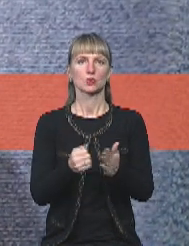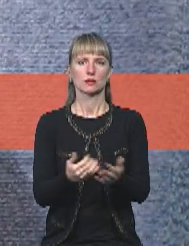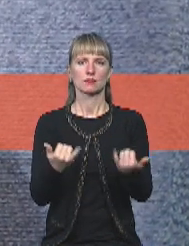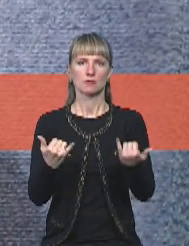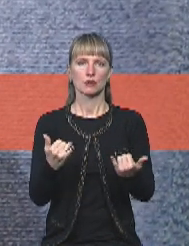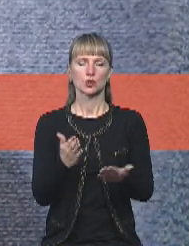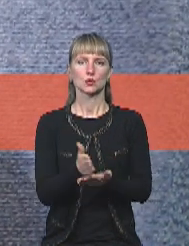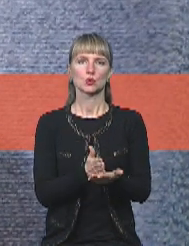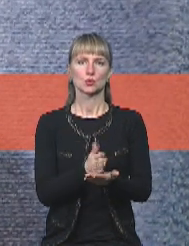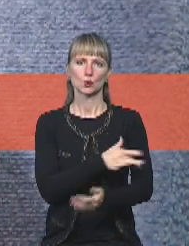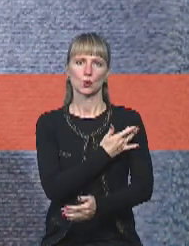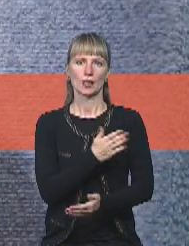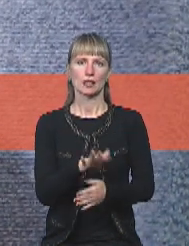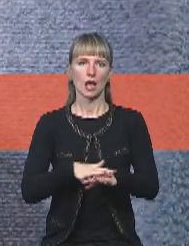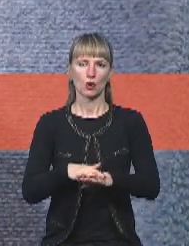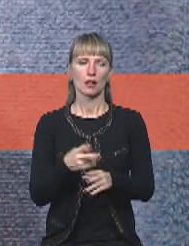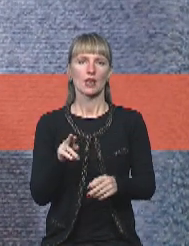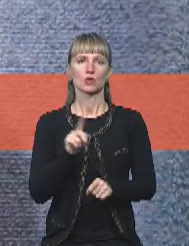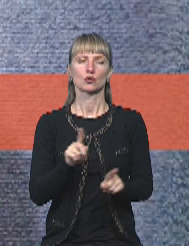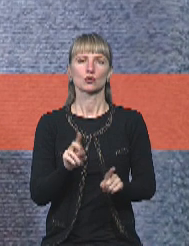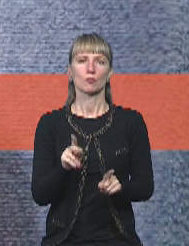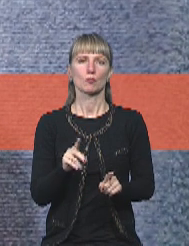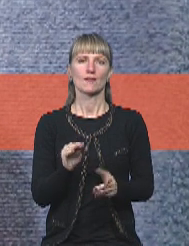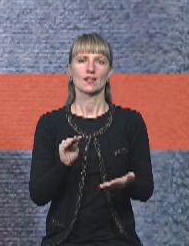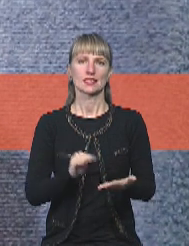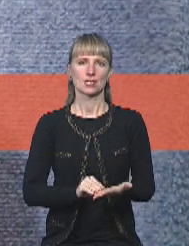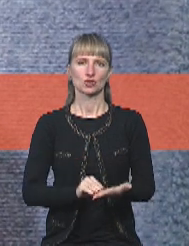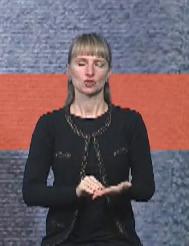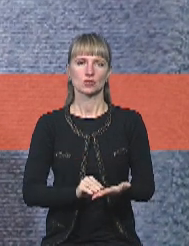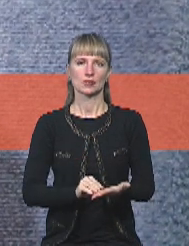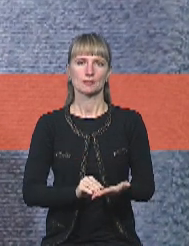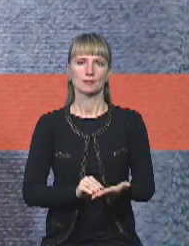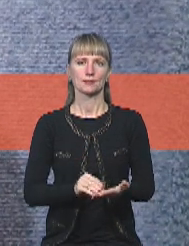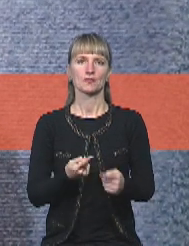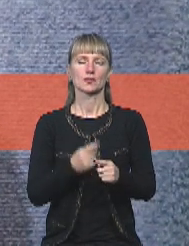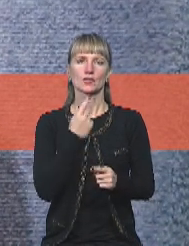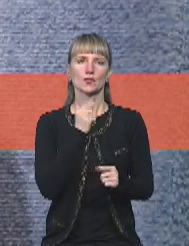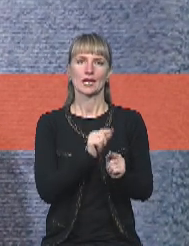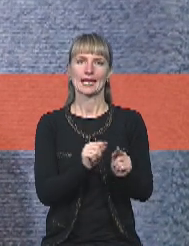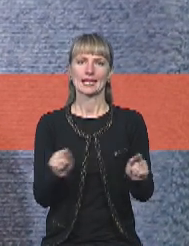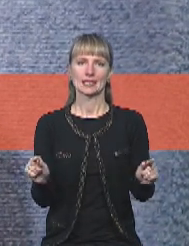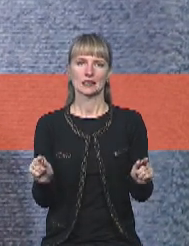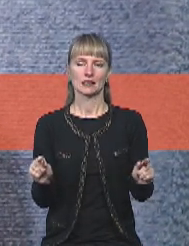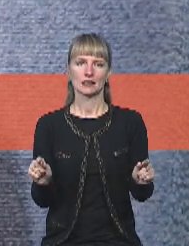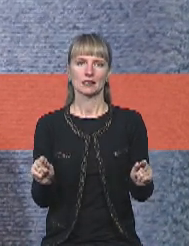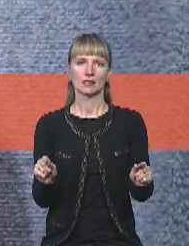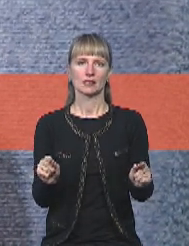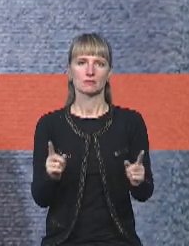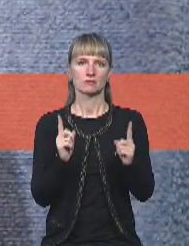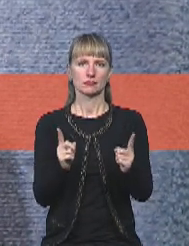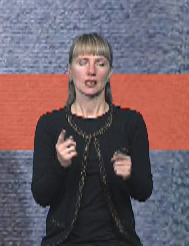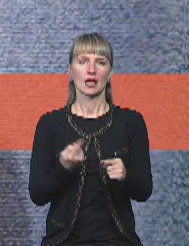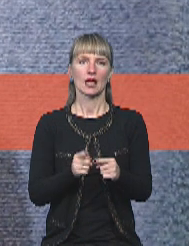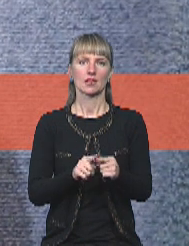нинішнього «Слуги народу» для того, щоб визначити якраз ці червоні лінії. Отже, фрагмент